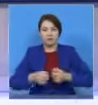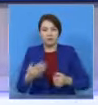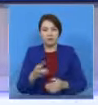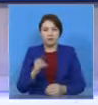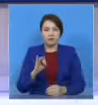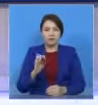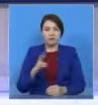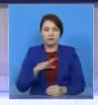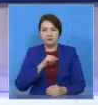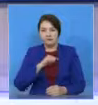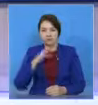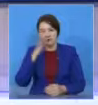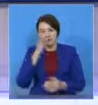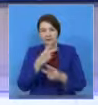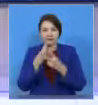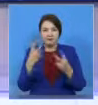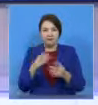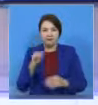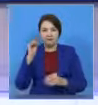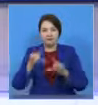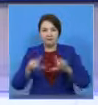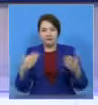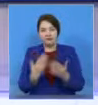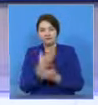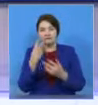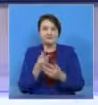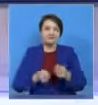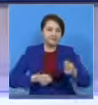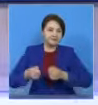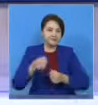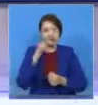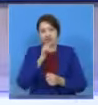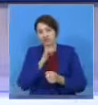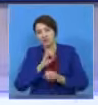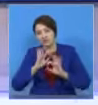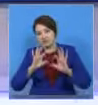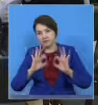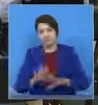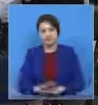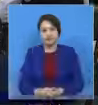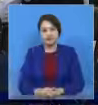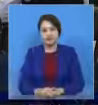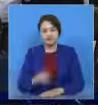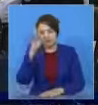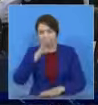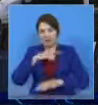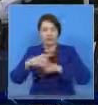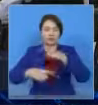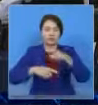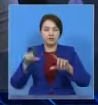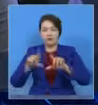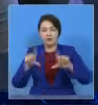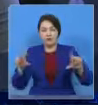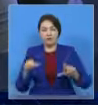озат көшбасшылар өз тәжірибесін көрсетіп, оқу ордасын жаңа бағытта басқарудың қыр-сырымен бөлісті. Ел болашағы үшін мектеп